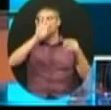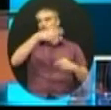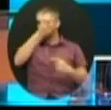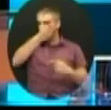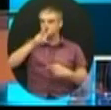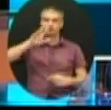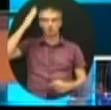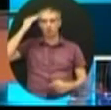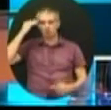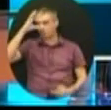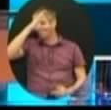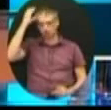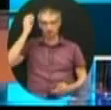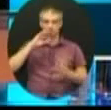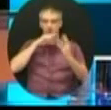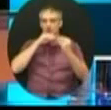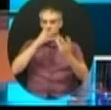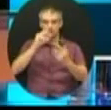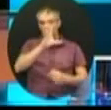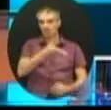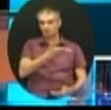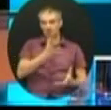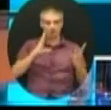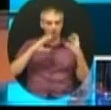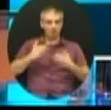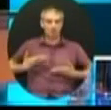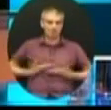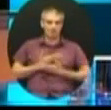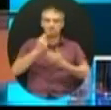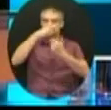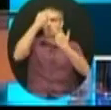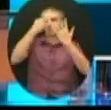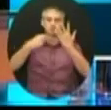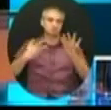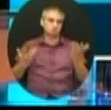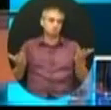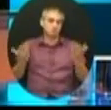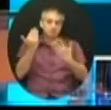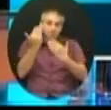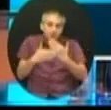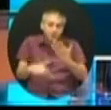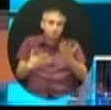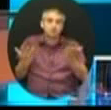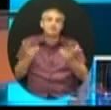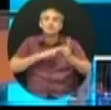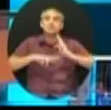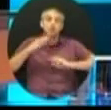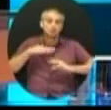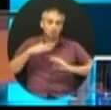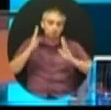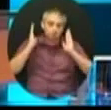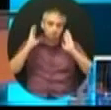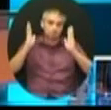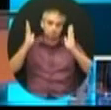ועד קורדיסטן, ועוד לא דיברנו על אפריקה, נמקה ברעה ועוד כמה מקומות. אז בסופו של דבר, הצרות שלנו נראות